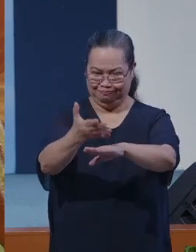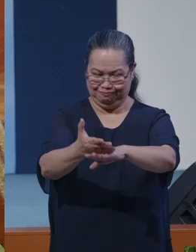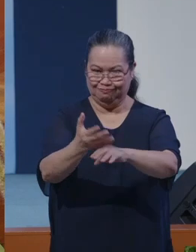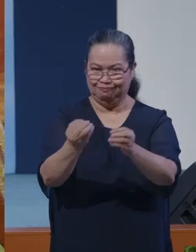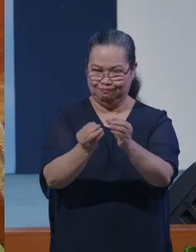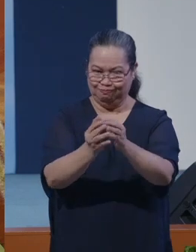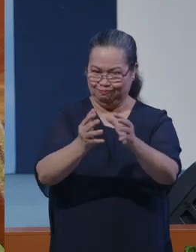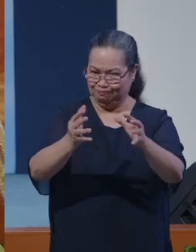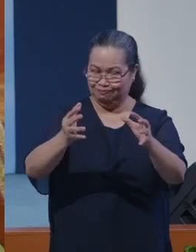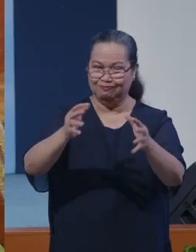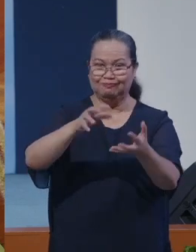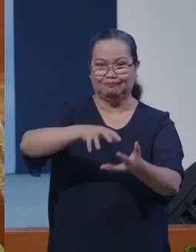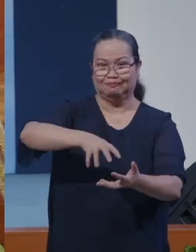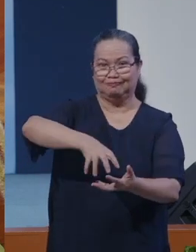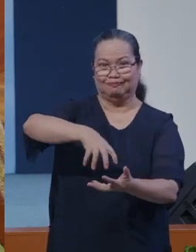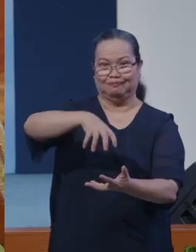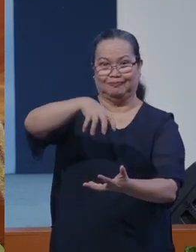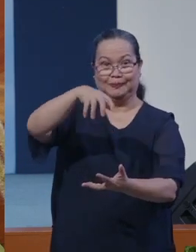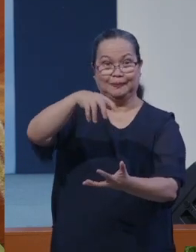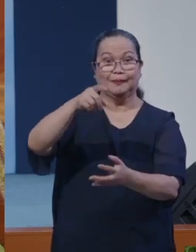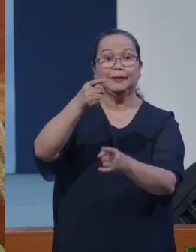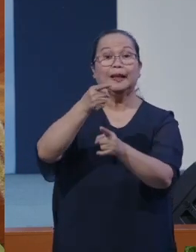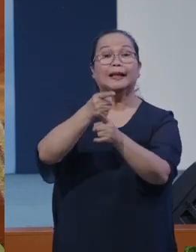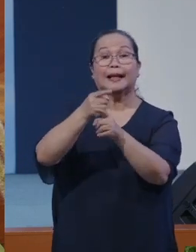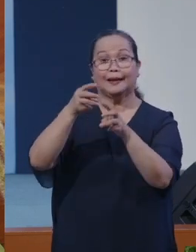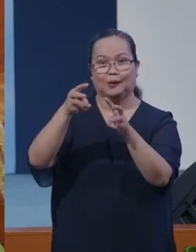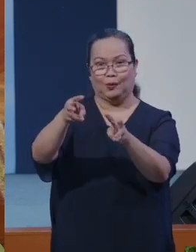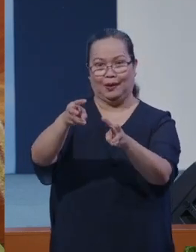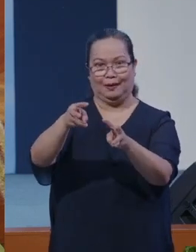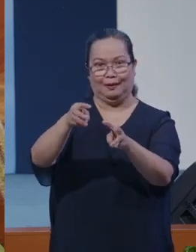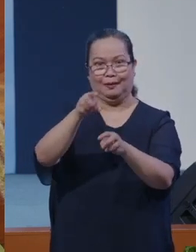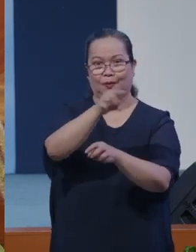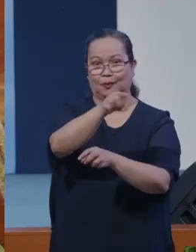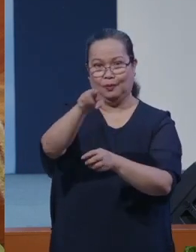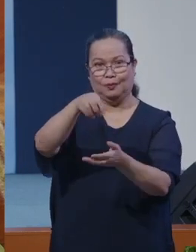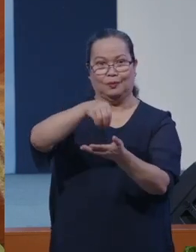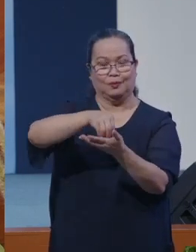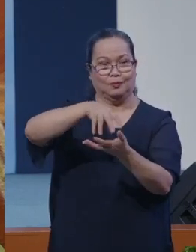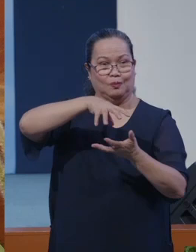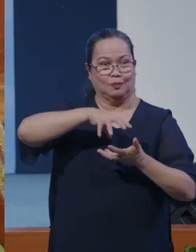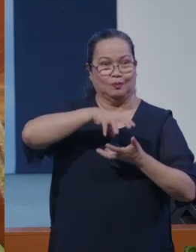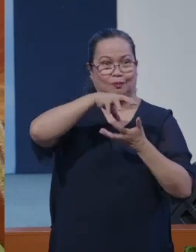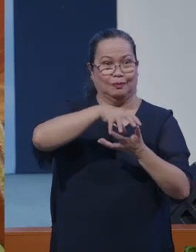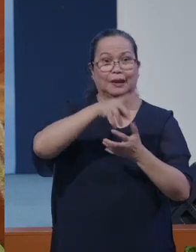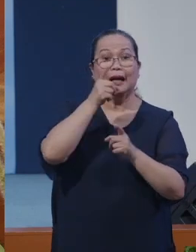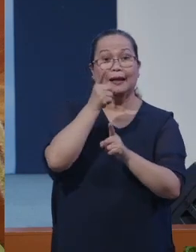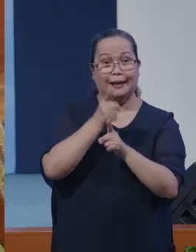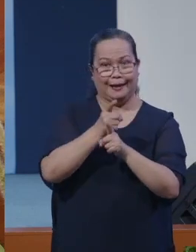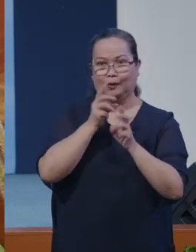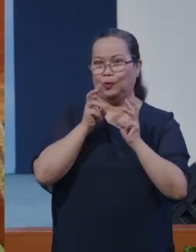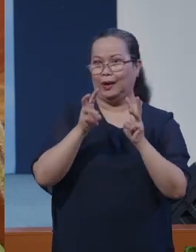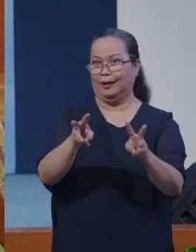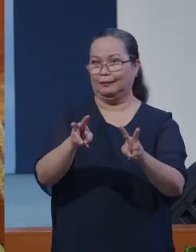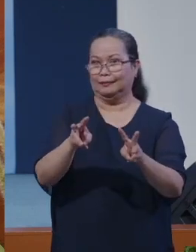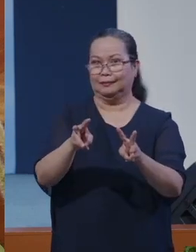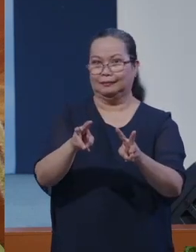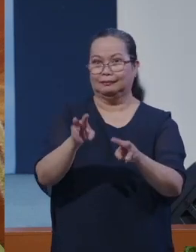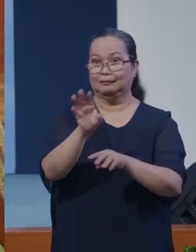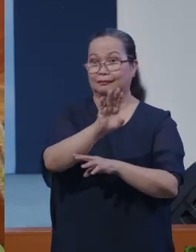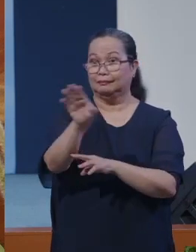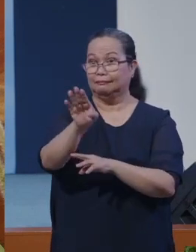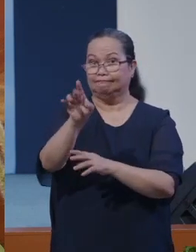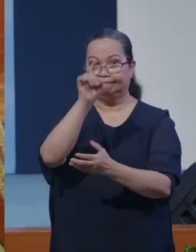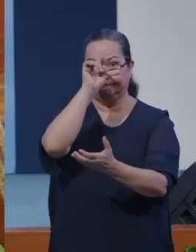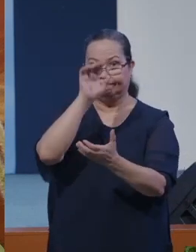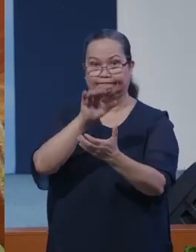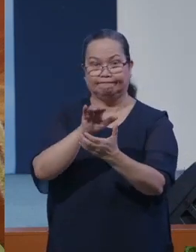inyong kayamanan. Ngunit sa tamang paraan. Mamuhunan kayo ng nasa ayos, no? Huwag po kayo